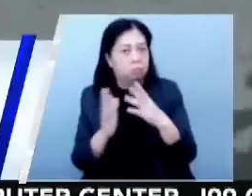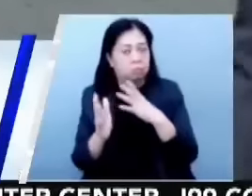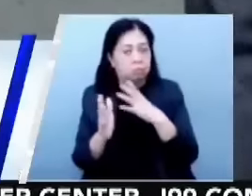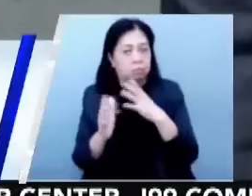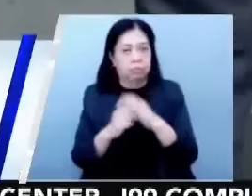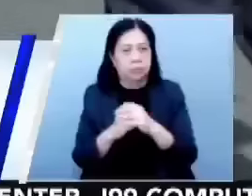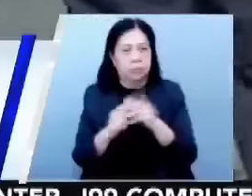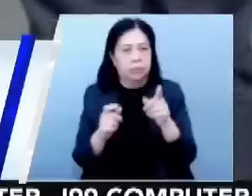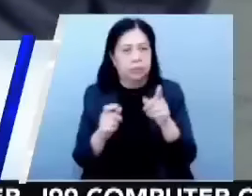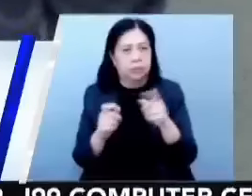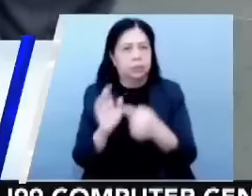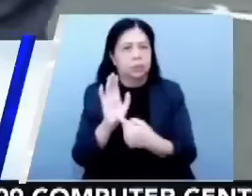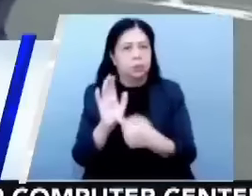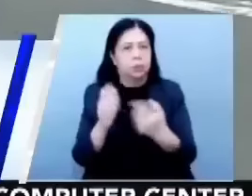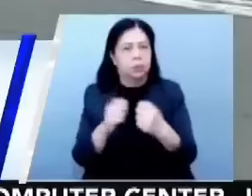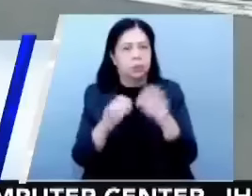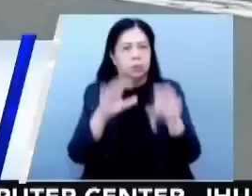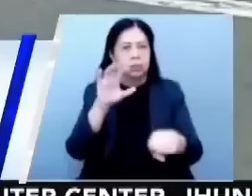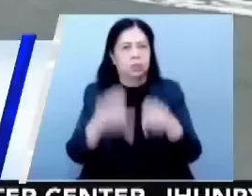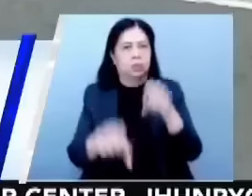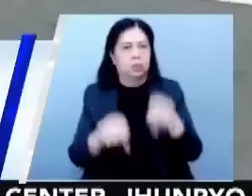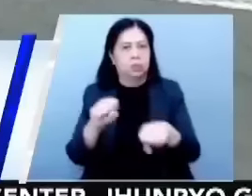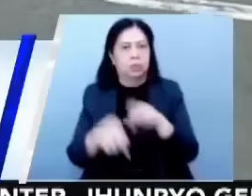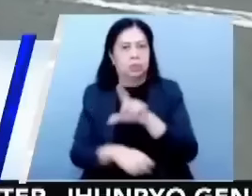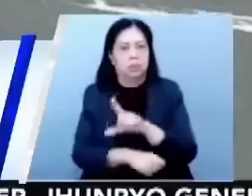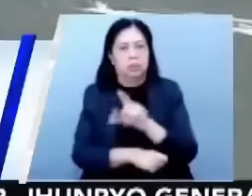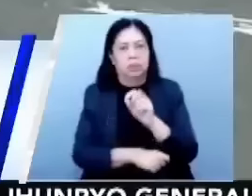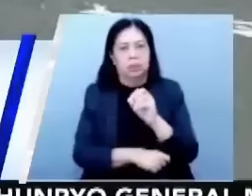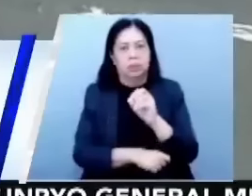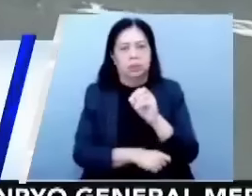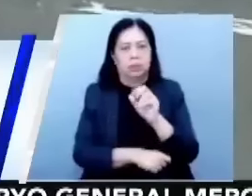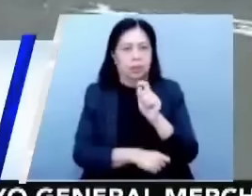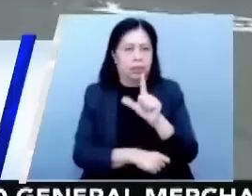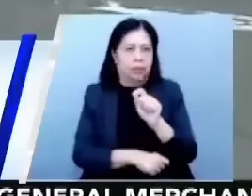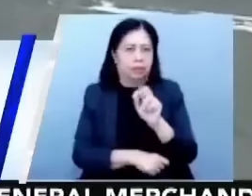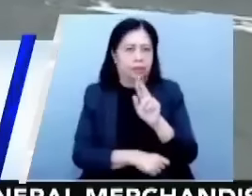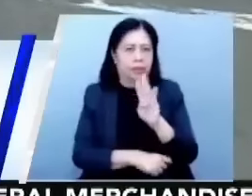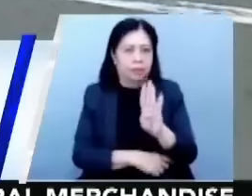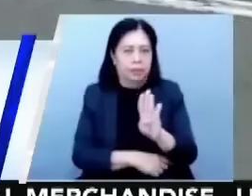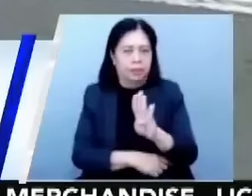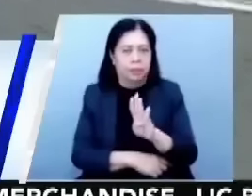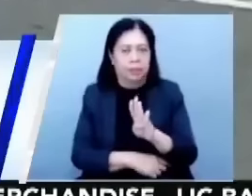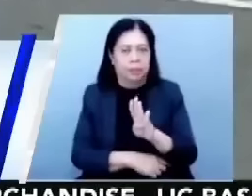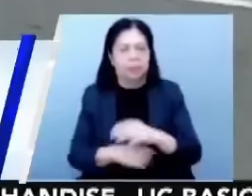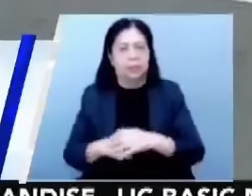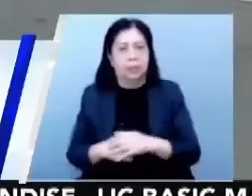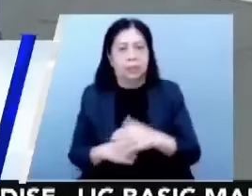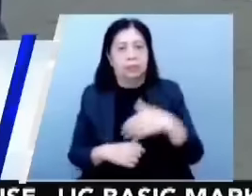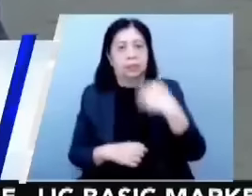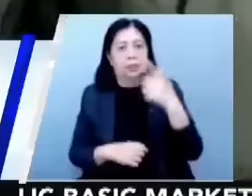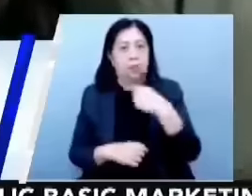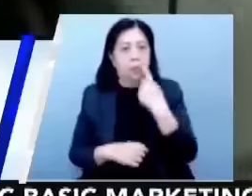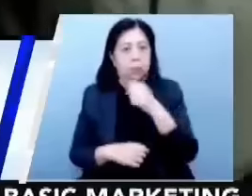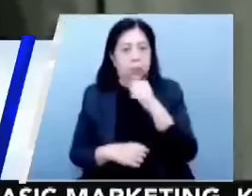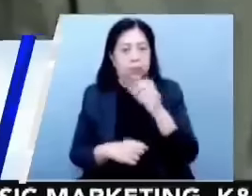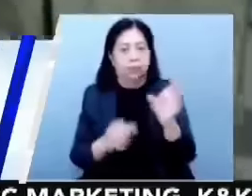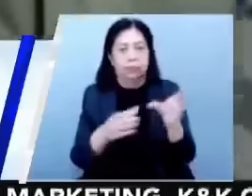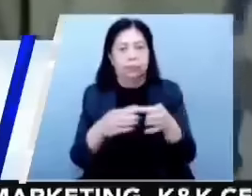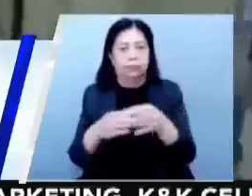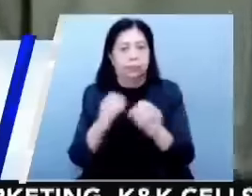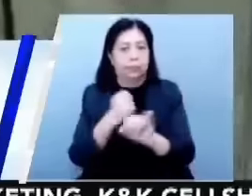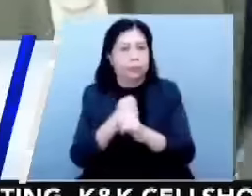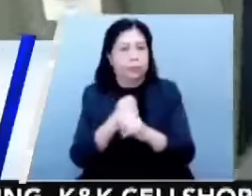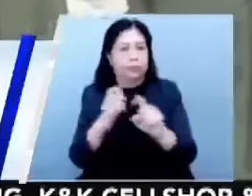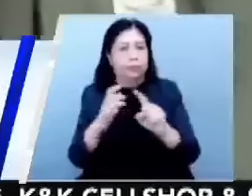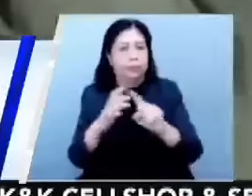bantang panguhuli ng Land Transportation, Franchising and Regulatory Board o LTFRB sa mga hindi consolidated na jeepney simula February